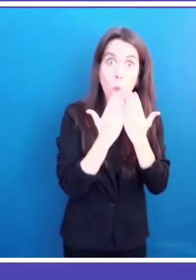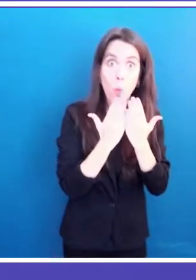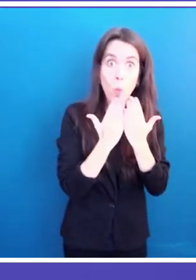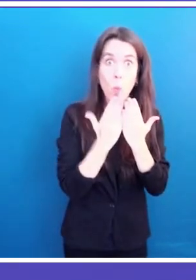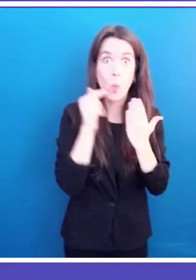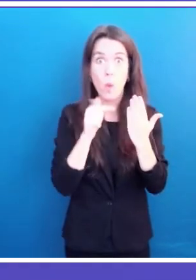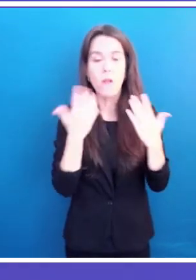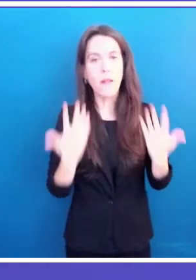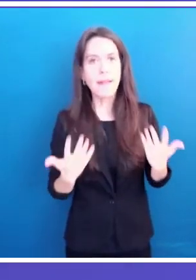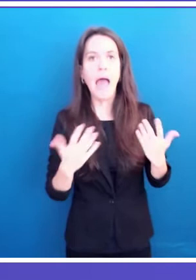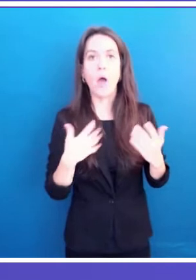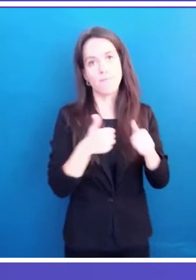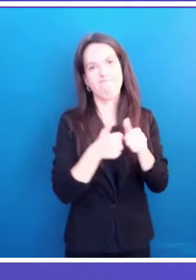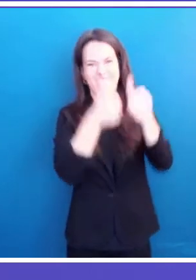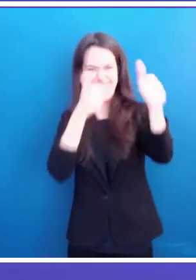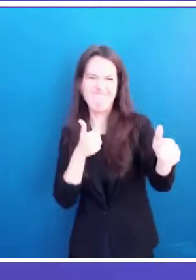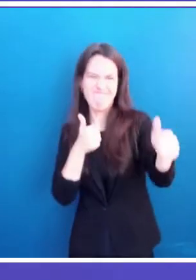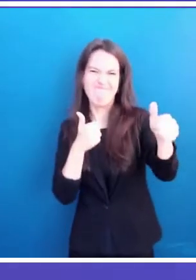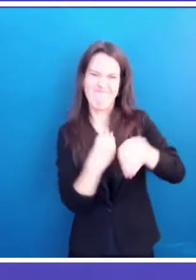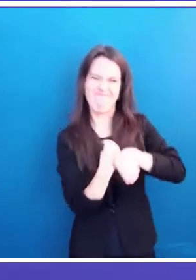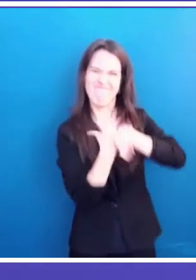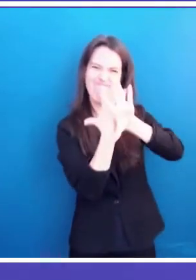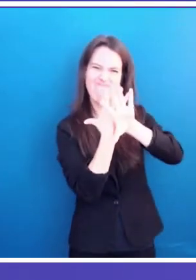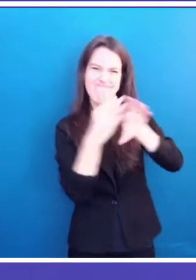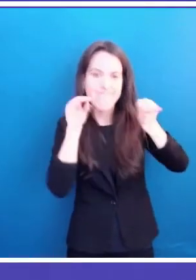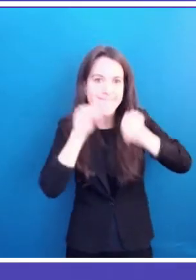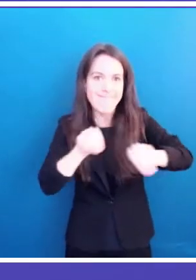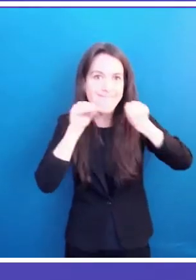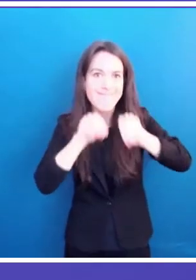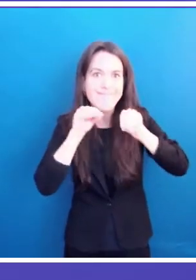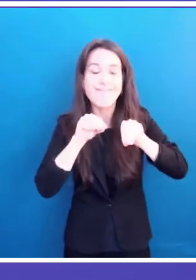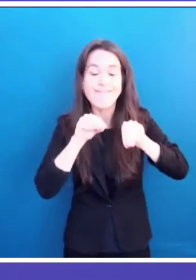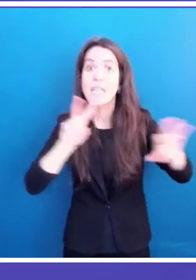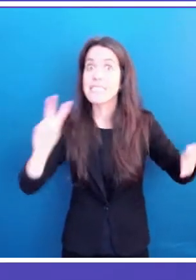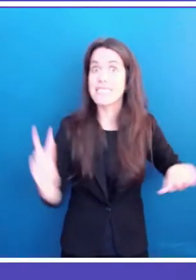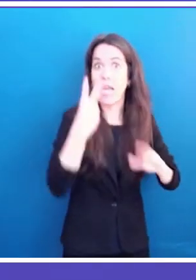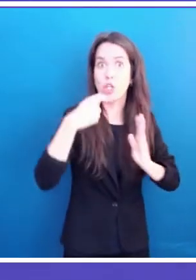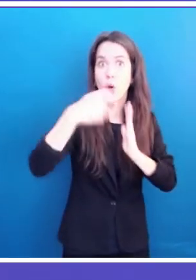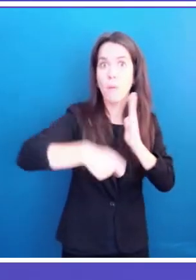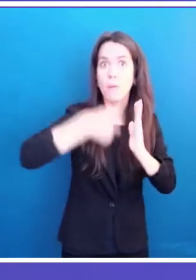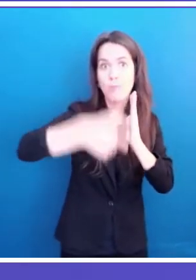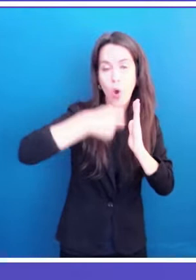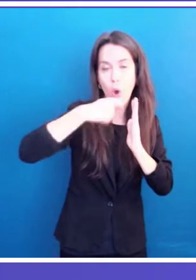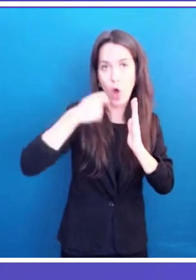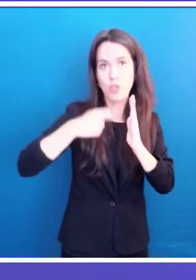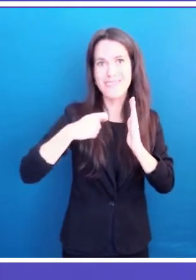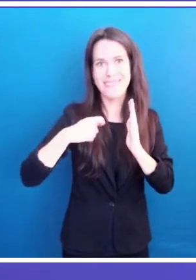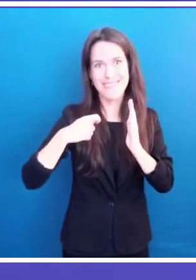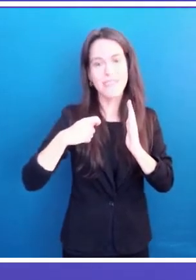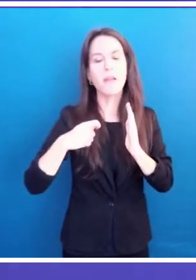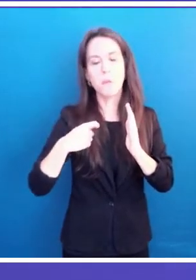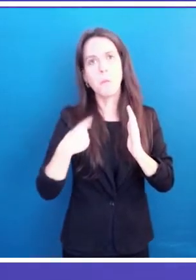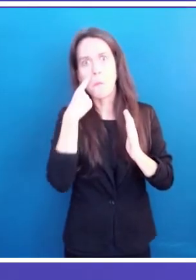وقد تخطت النتيجة كل التوقعات. ما زلنا نعلم في المدارس عن بعد، وبالتالي